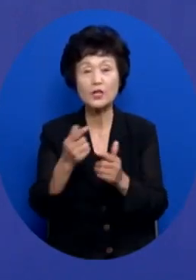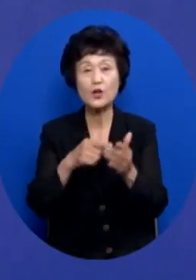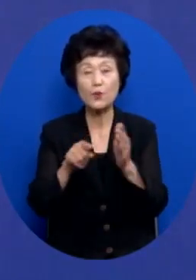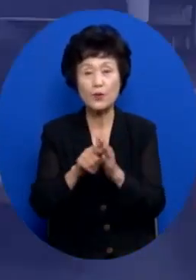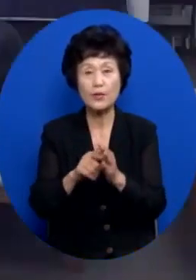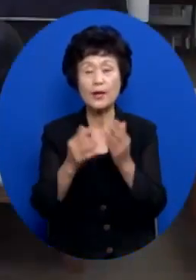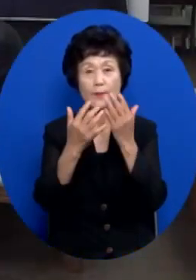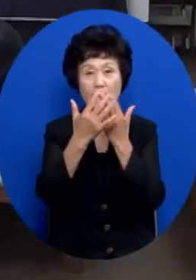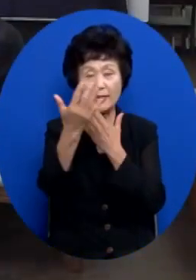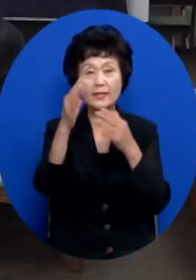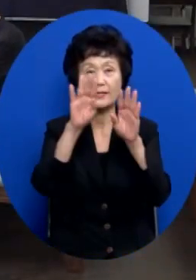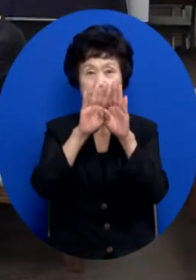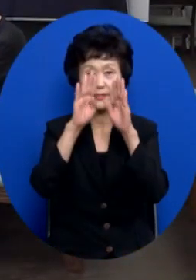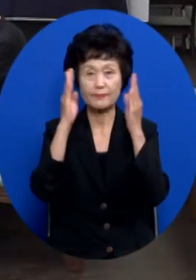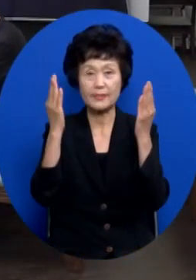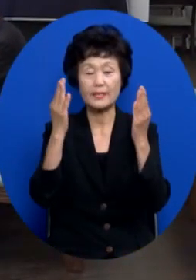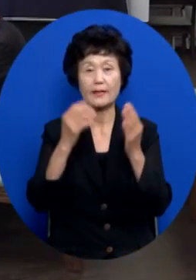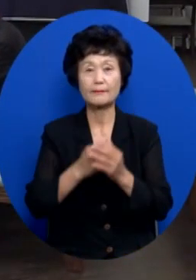개최했습니다.